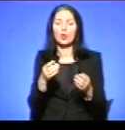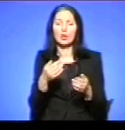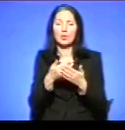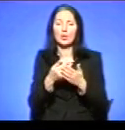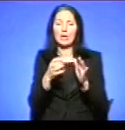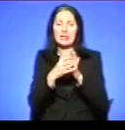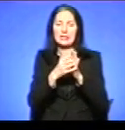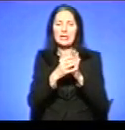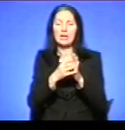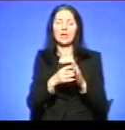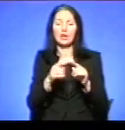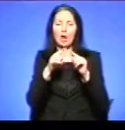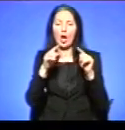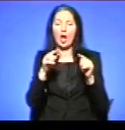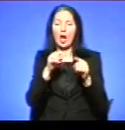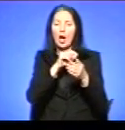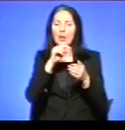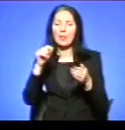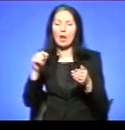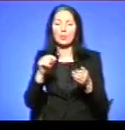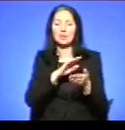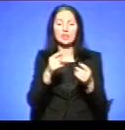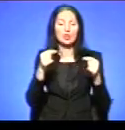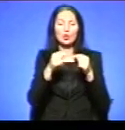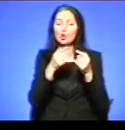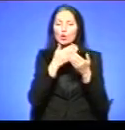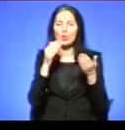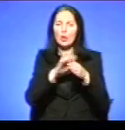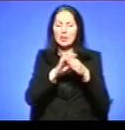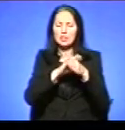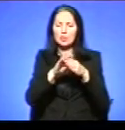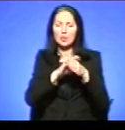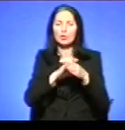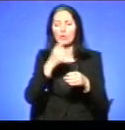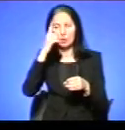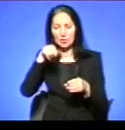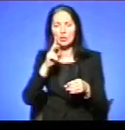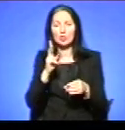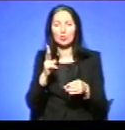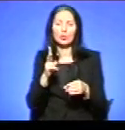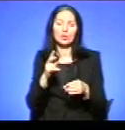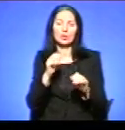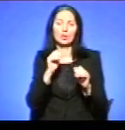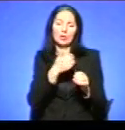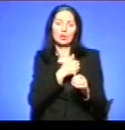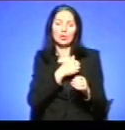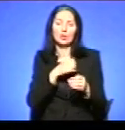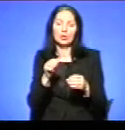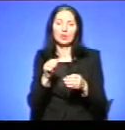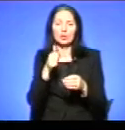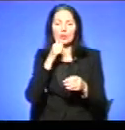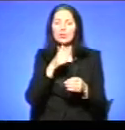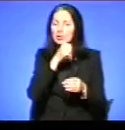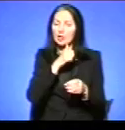слабко виражені, це або фактор часу, або хтось намагався приховати реальне зображення комбінації, зазначають автокриміналісти.